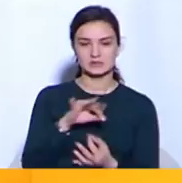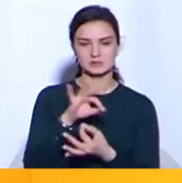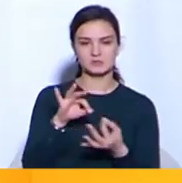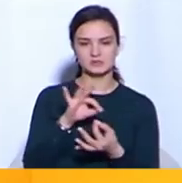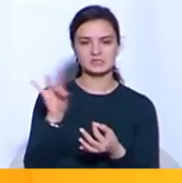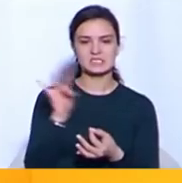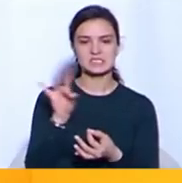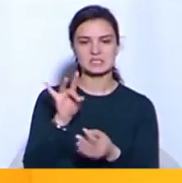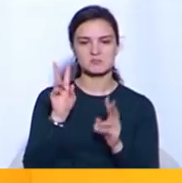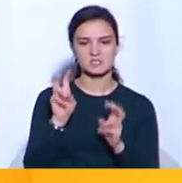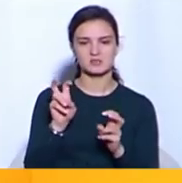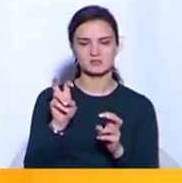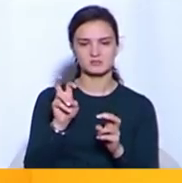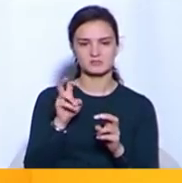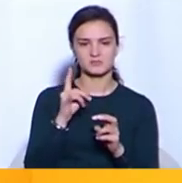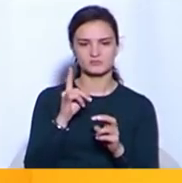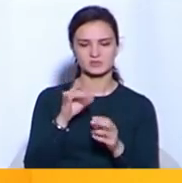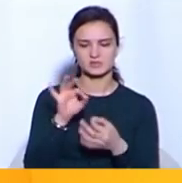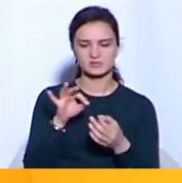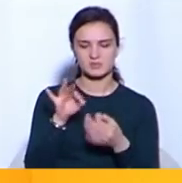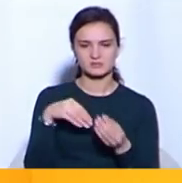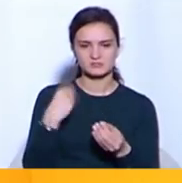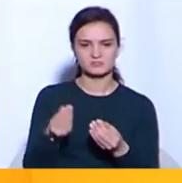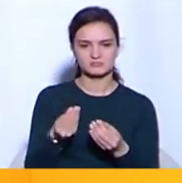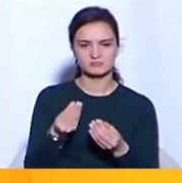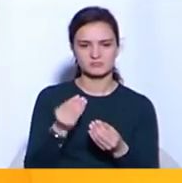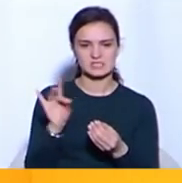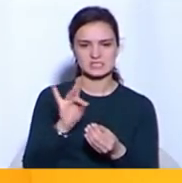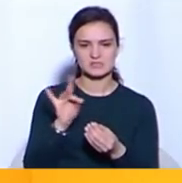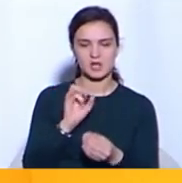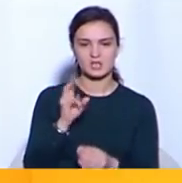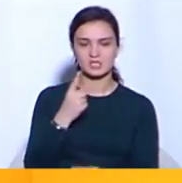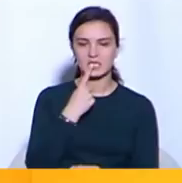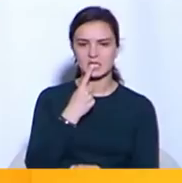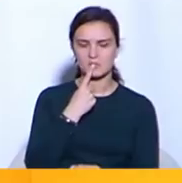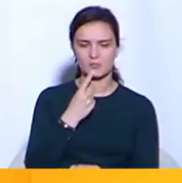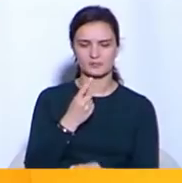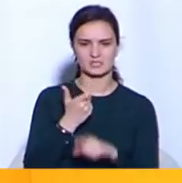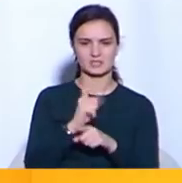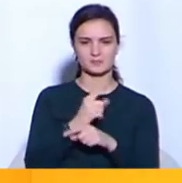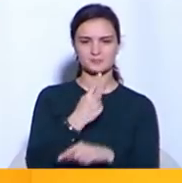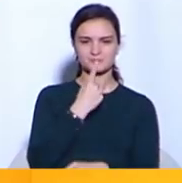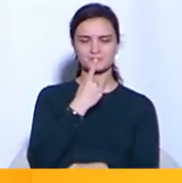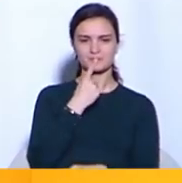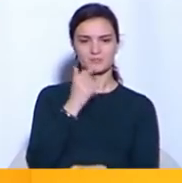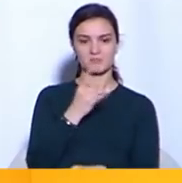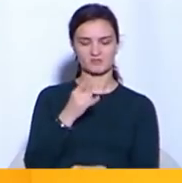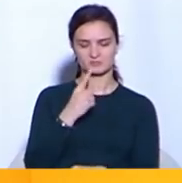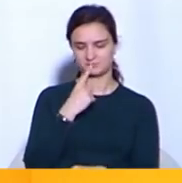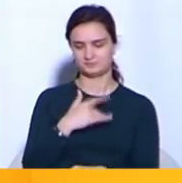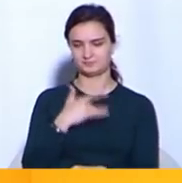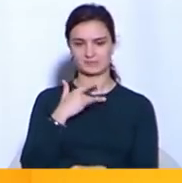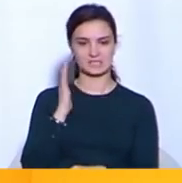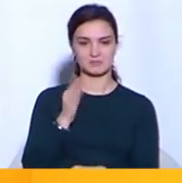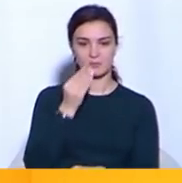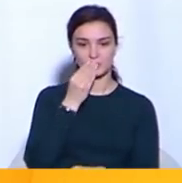ზედმეტად ცხიმიანი პროდუქტი მიეცით ბავშვს, ან ძალიან სპეციფიკური გემოს თევზი გაასინჯეთ პირველად, მას აუცილებლად შეეზიზღება